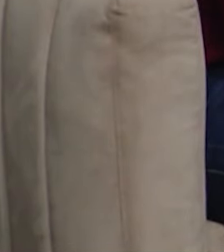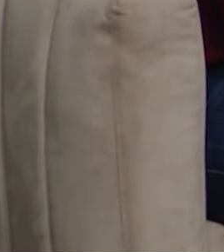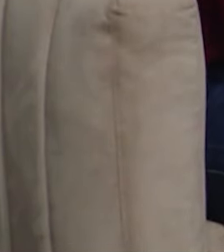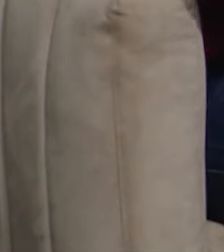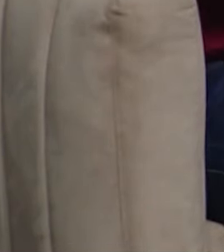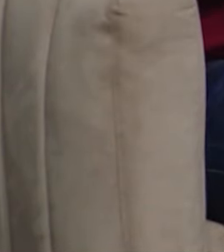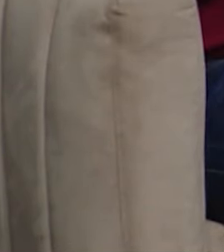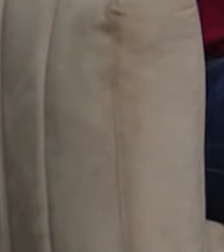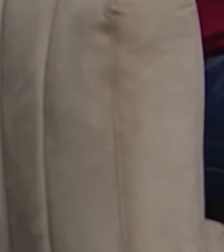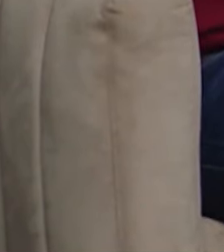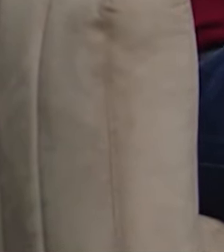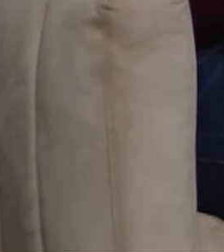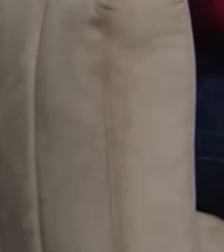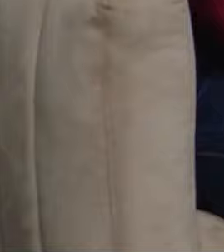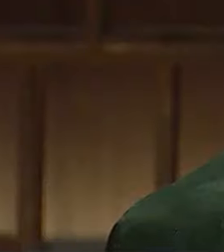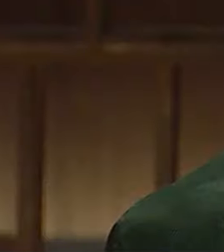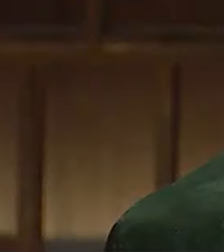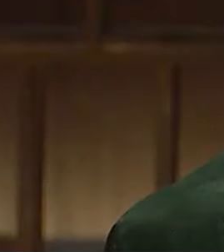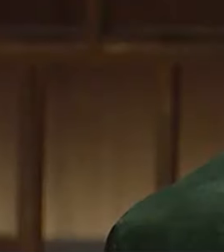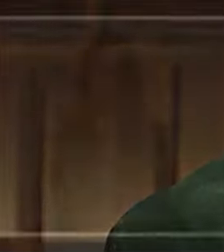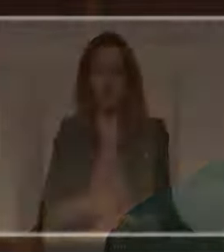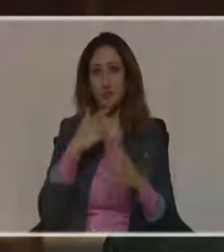اخويا شكرا